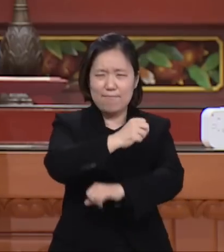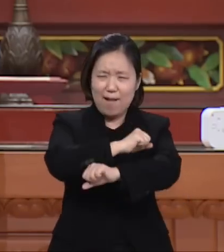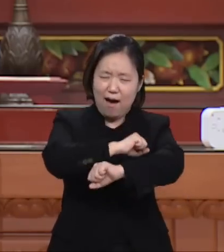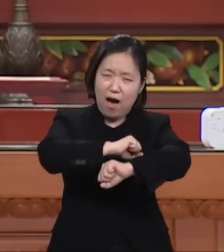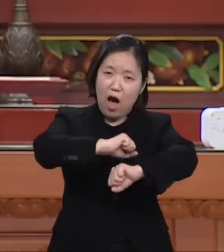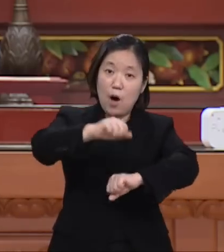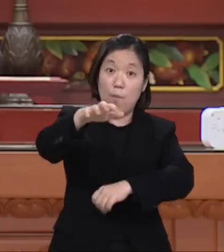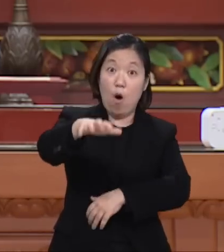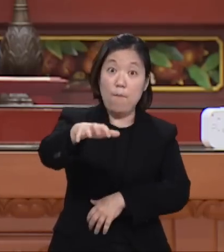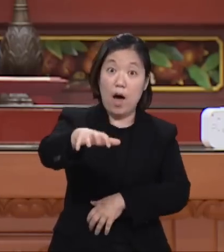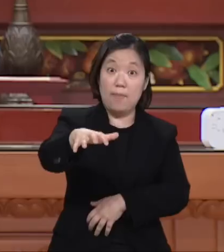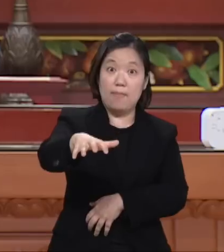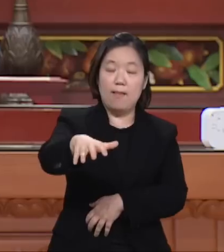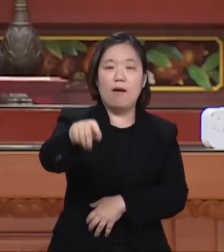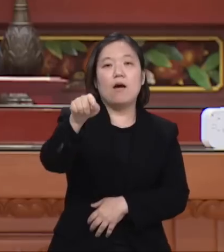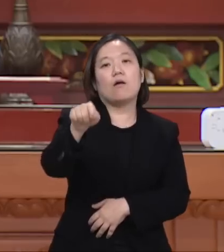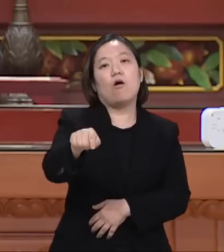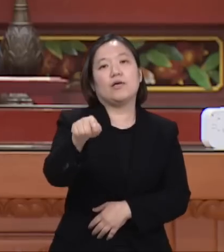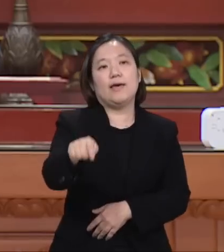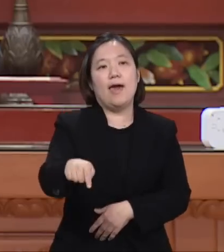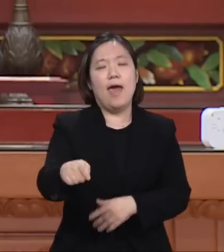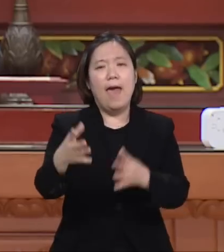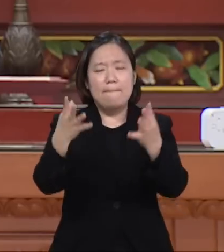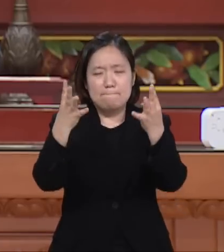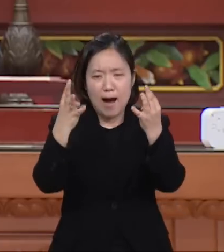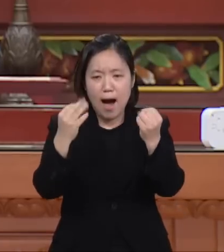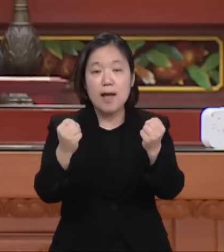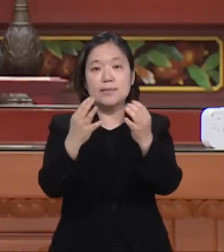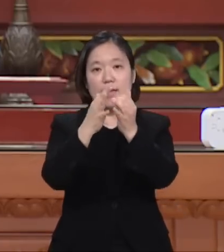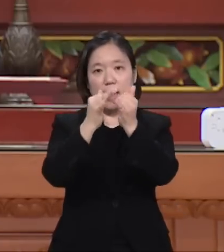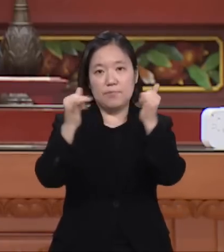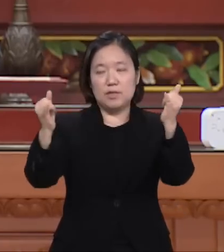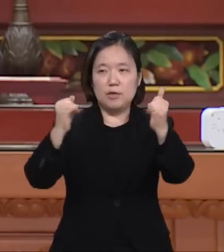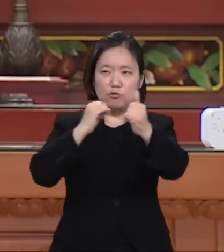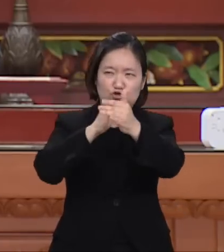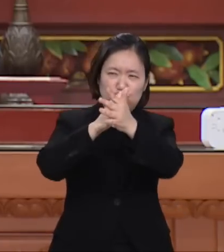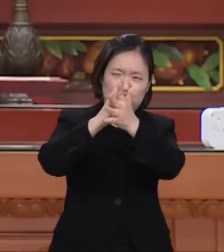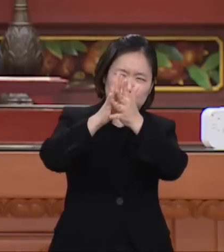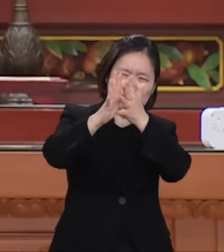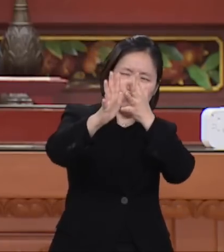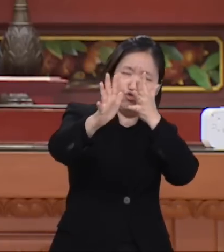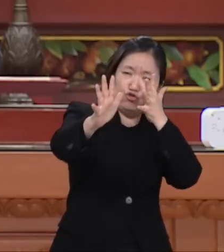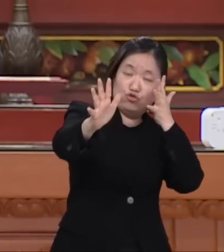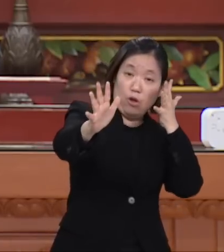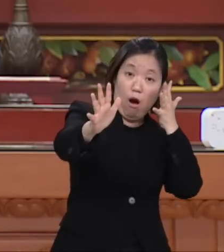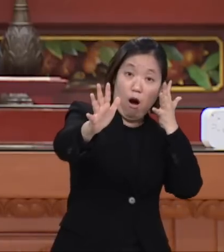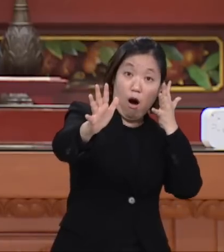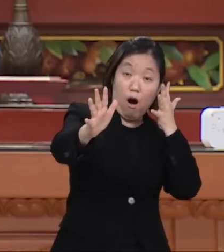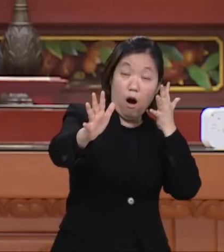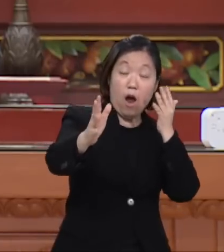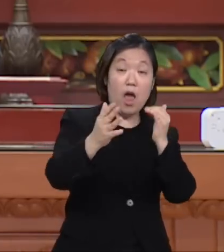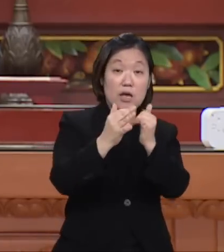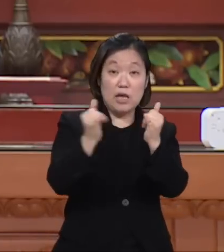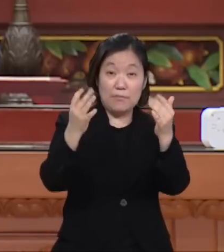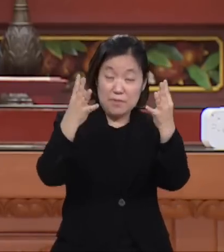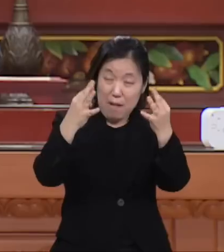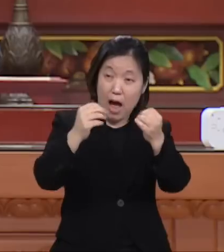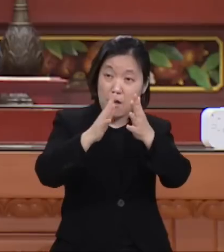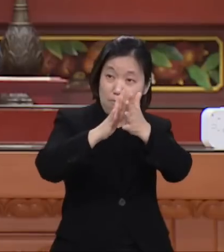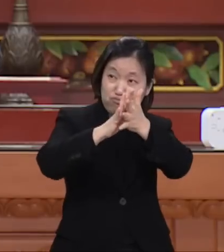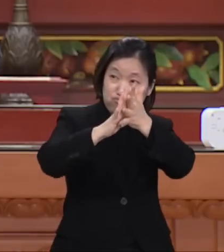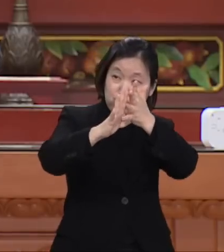저 벌판에 수많은 사람들이서 있더래요 줄을 지어서 수많은 사람들이서